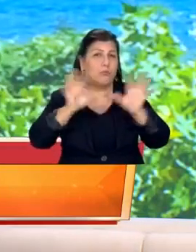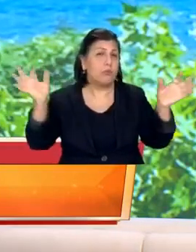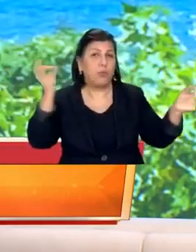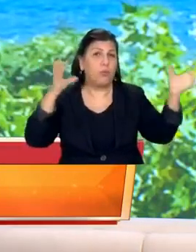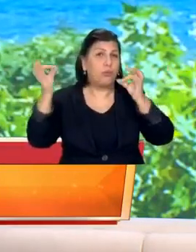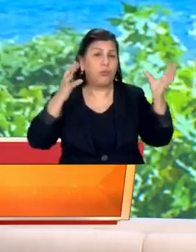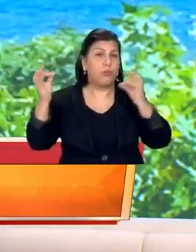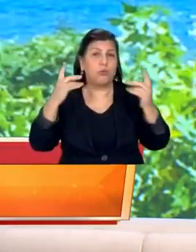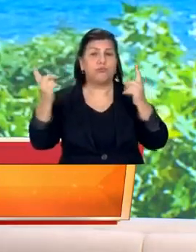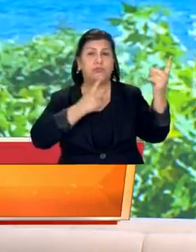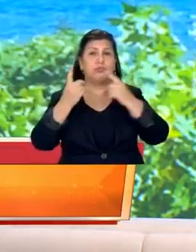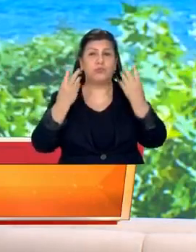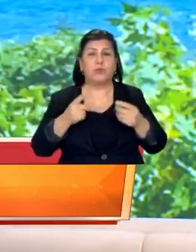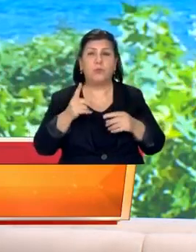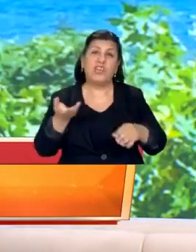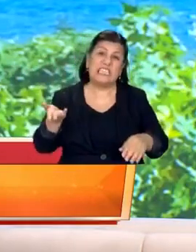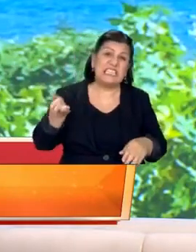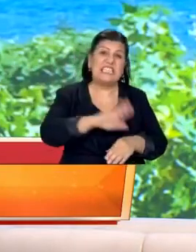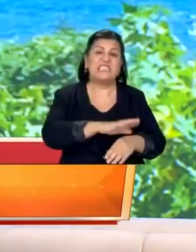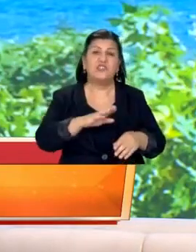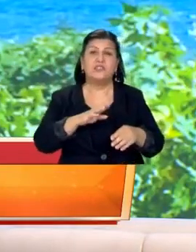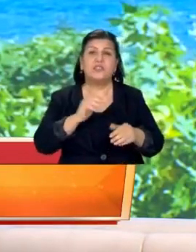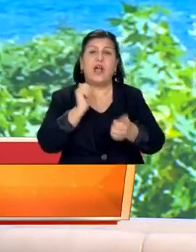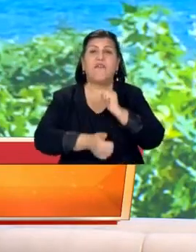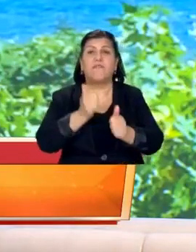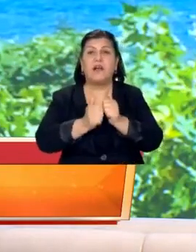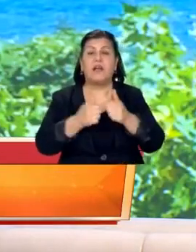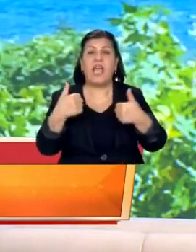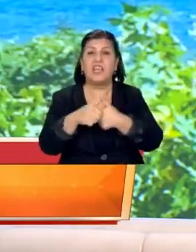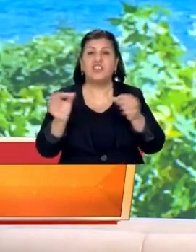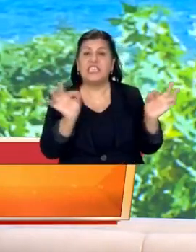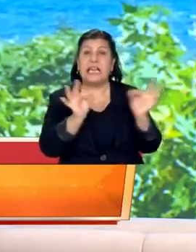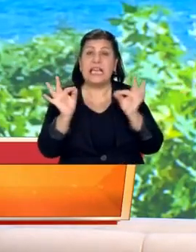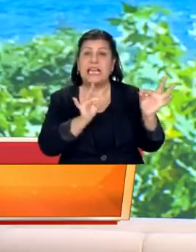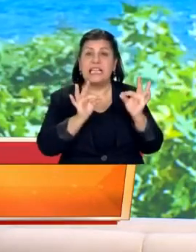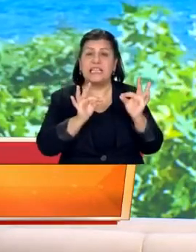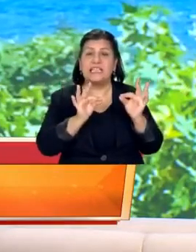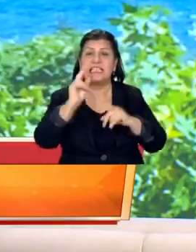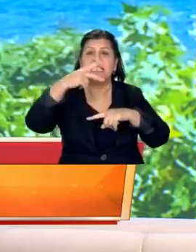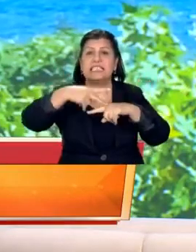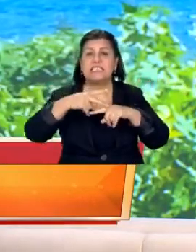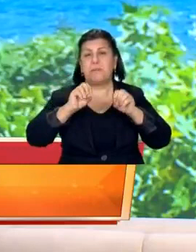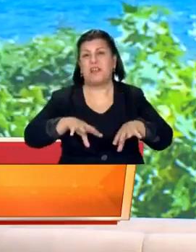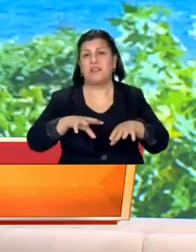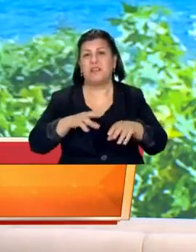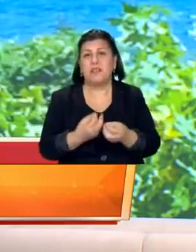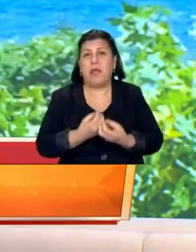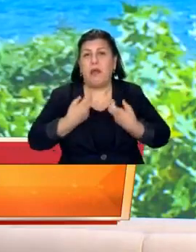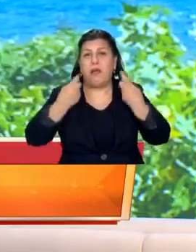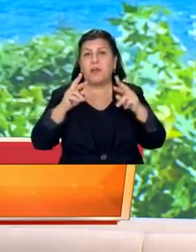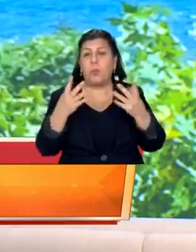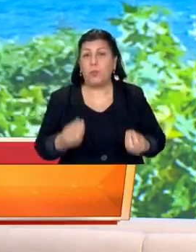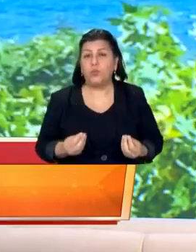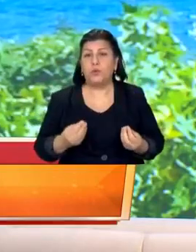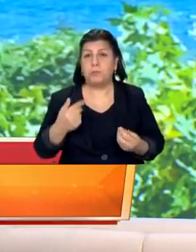Duyar hale gelmişse İşte bu yıkıcı kaldı yıkıcı kavga eş ilişkilerinde iz bırakır yara bırak